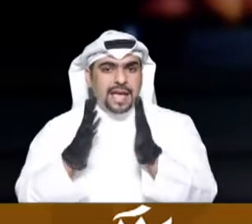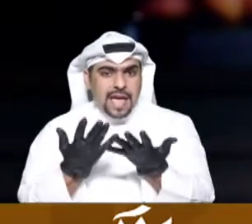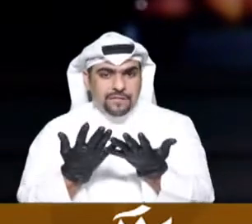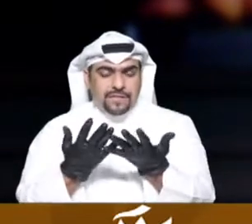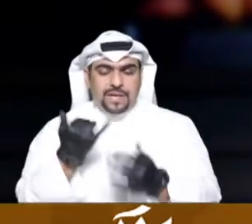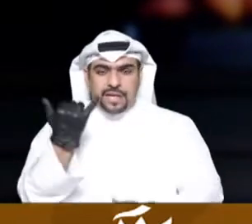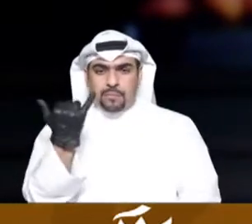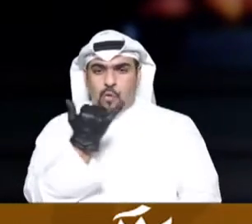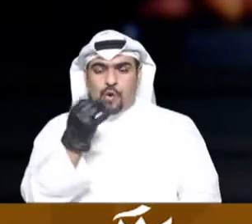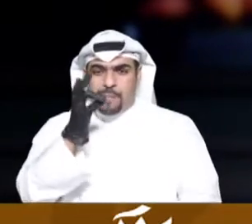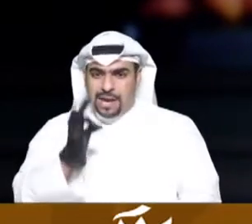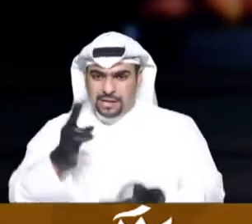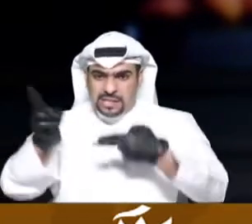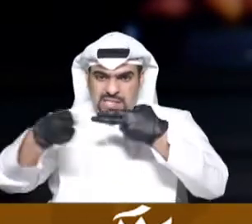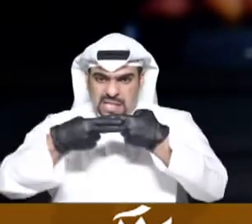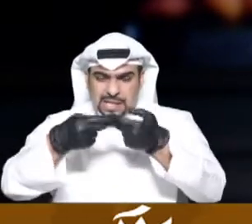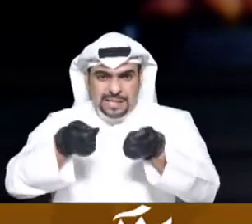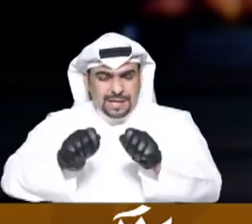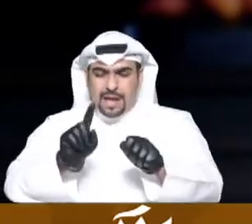المتخذة بها جراء الجائحة.